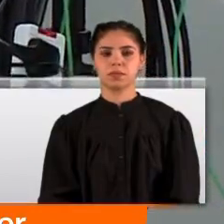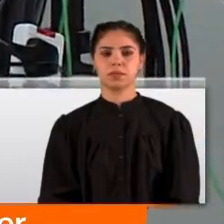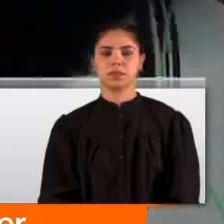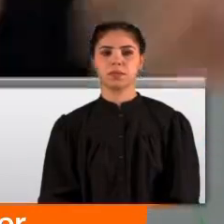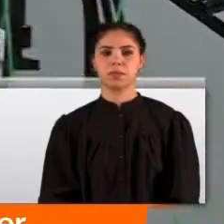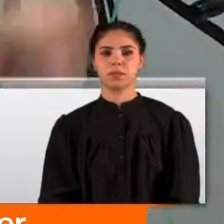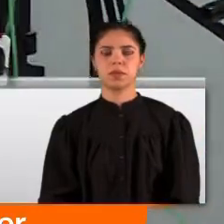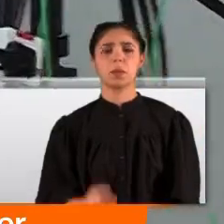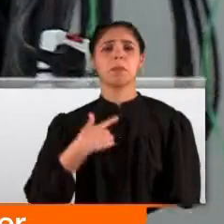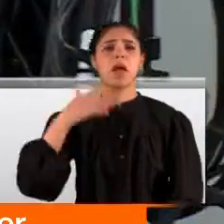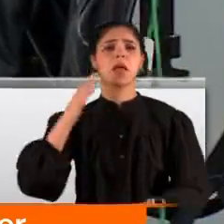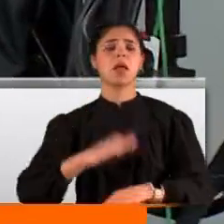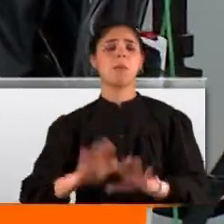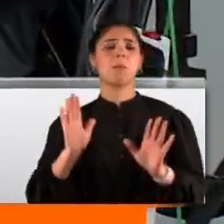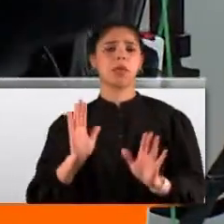yapma